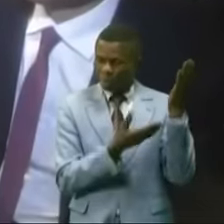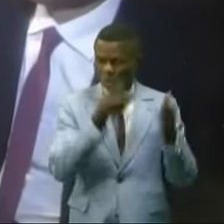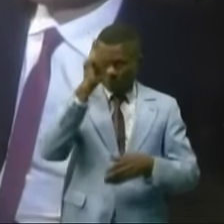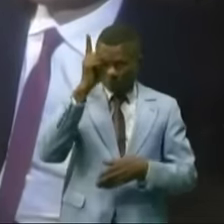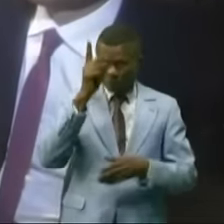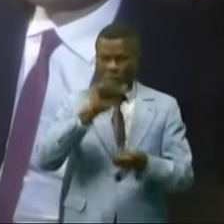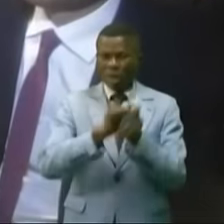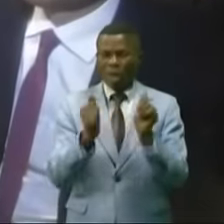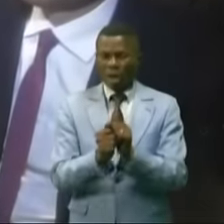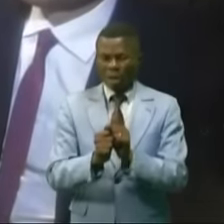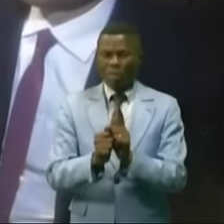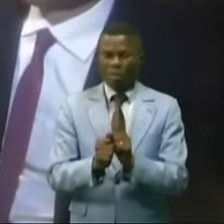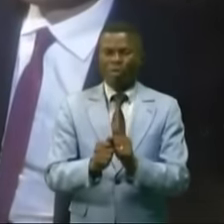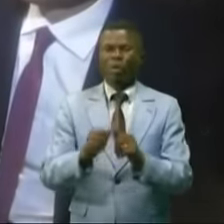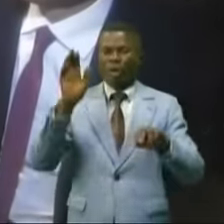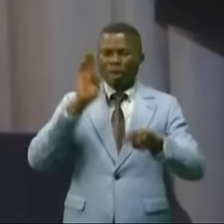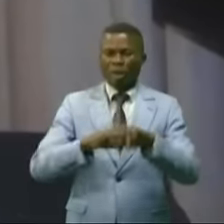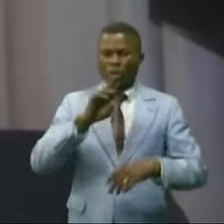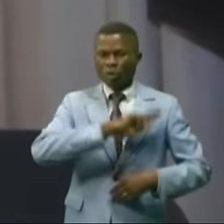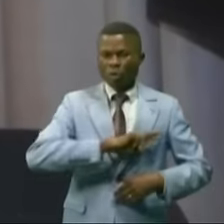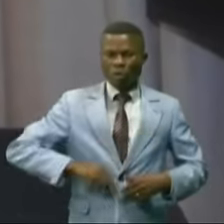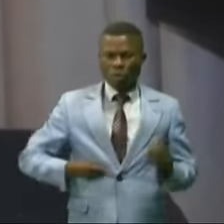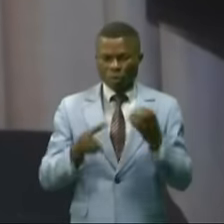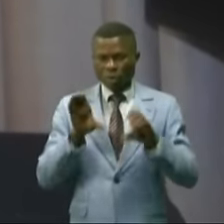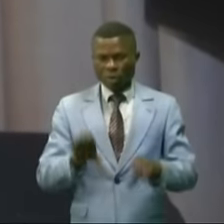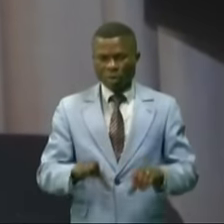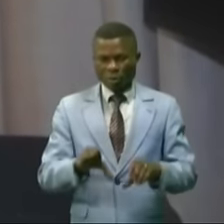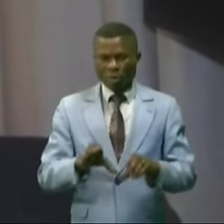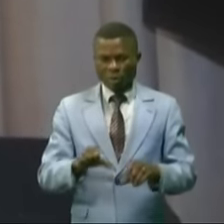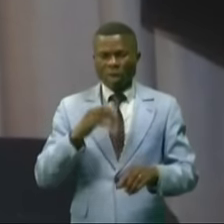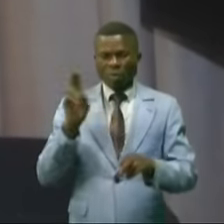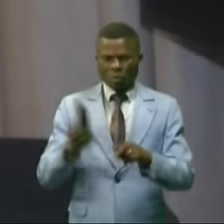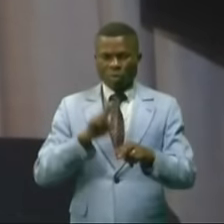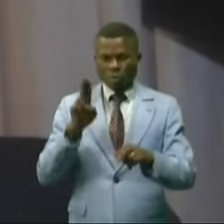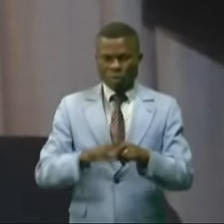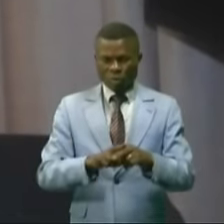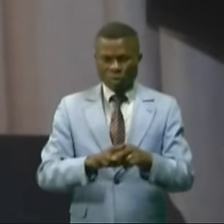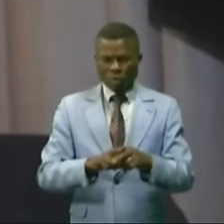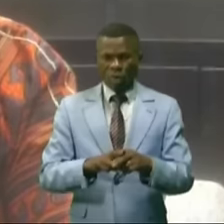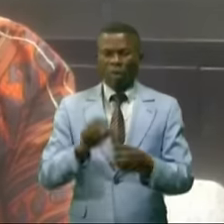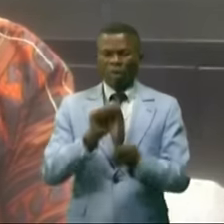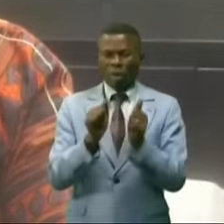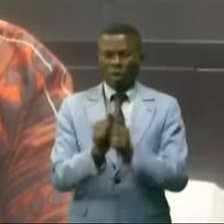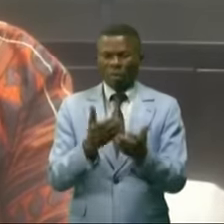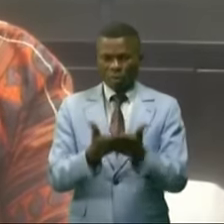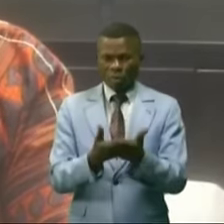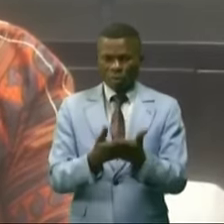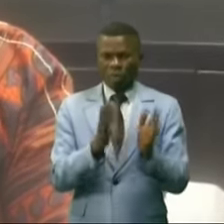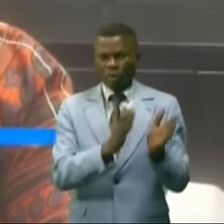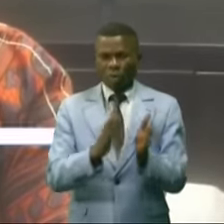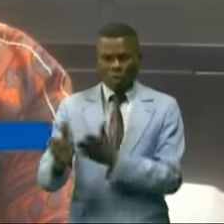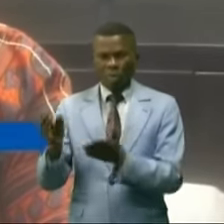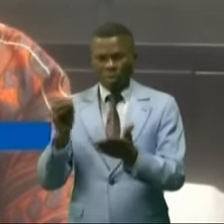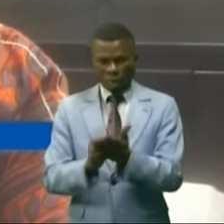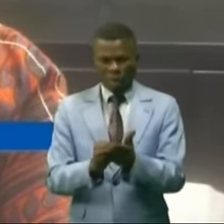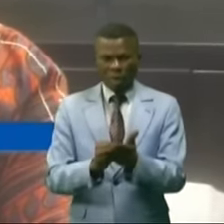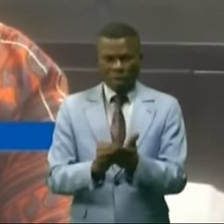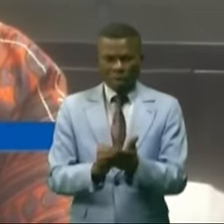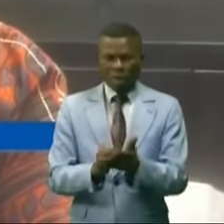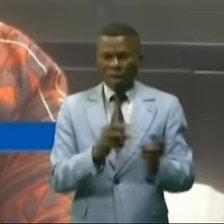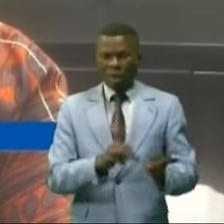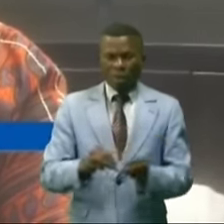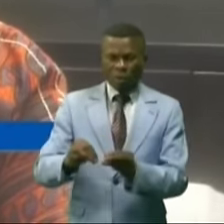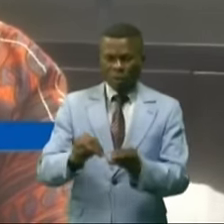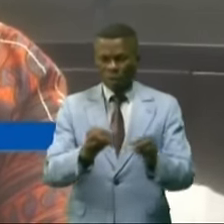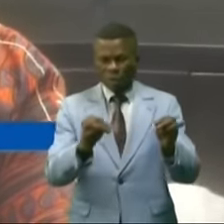et les défis auxquels la RDC est confrontée par la mise en œuvre de la SLECAF. Nous élaborerons également des